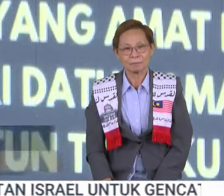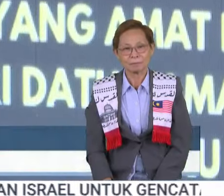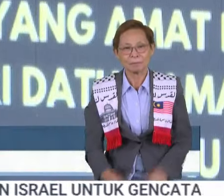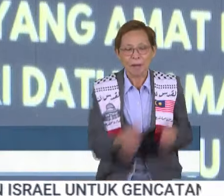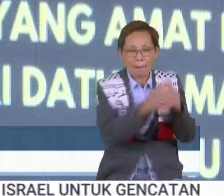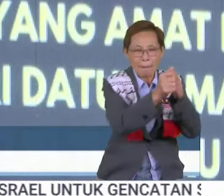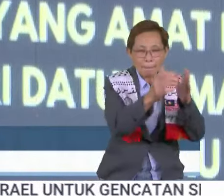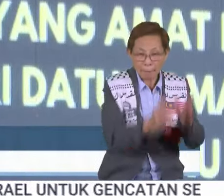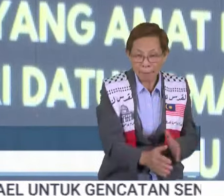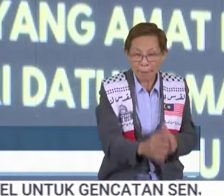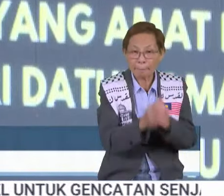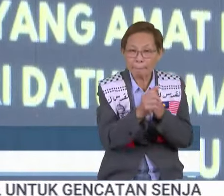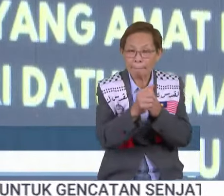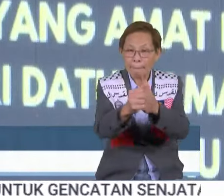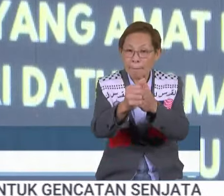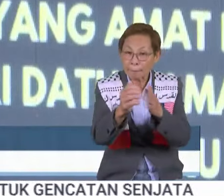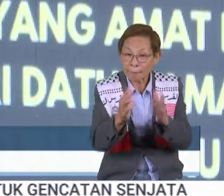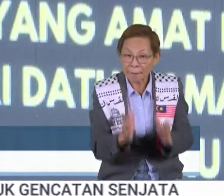Pemimpin jangan bergaduh.